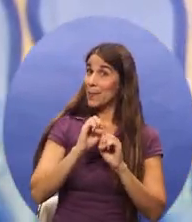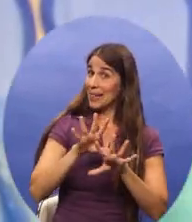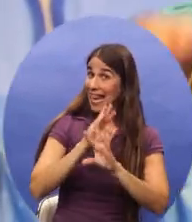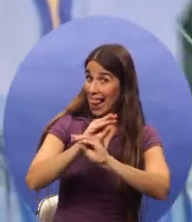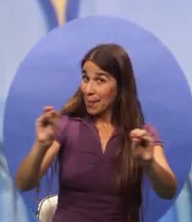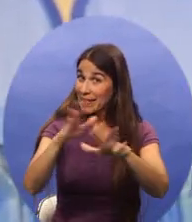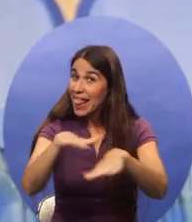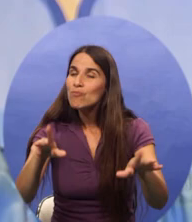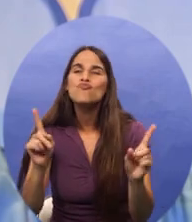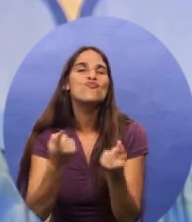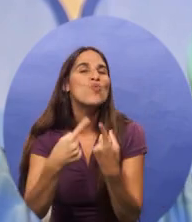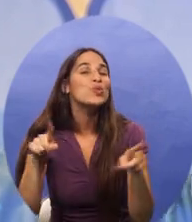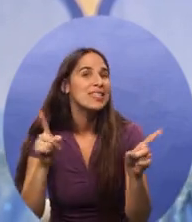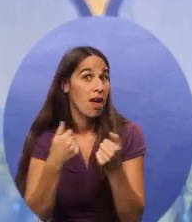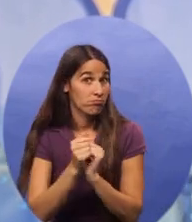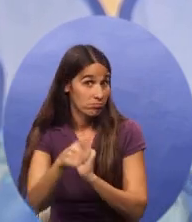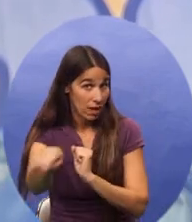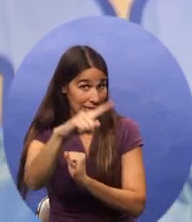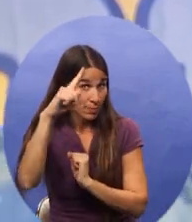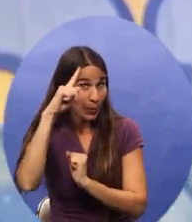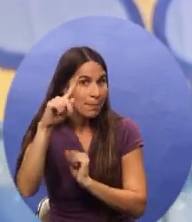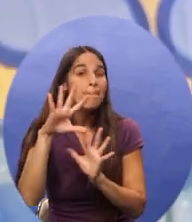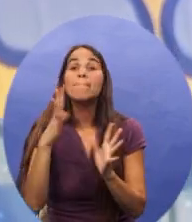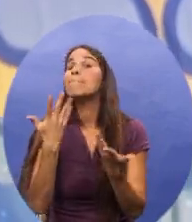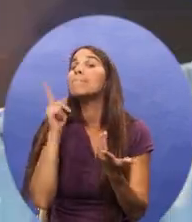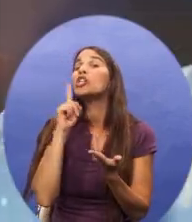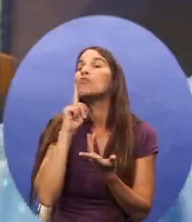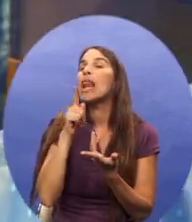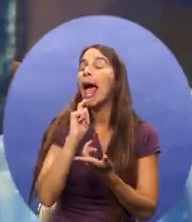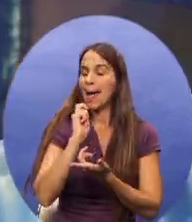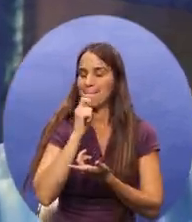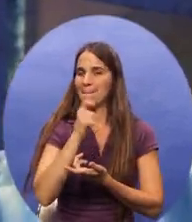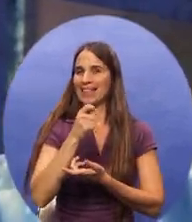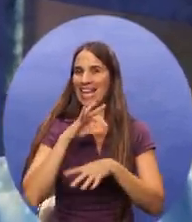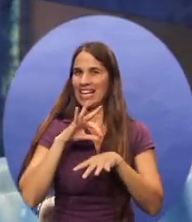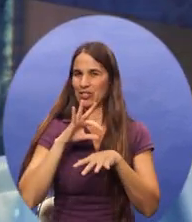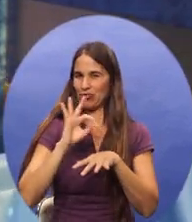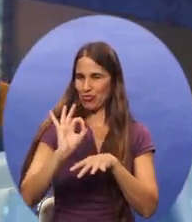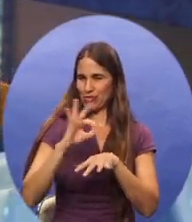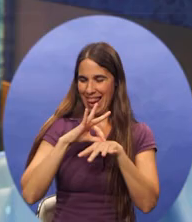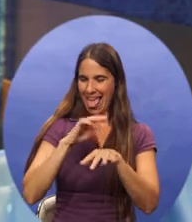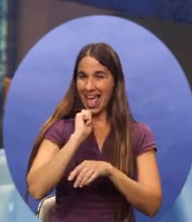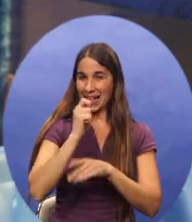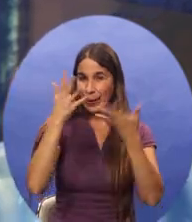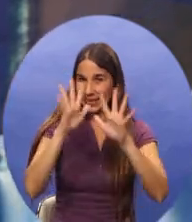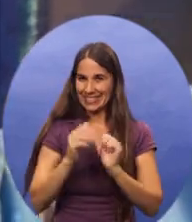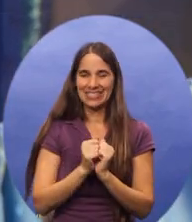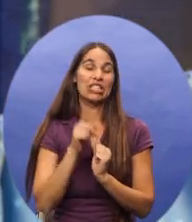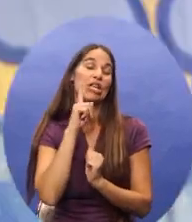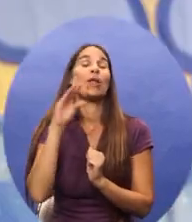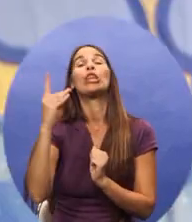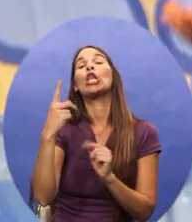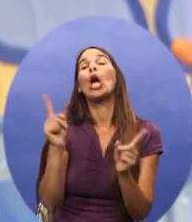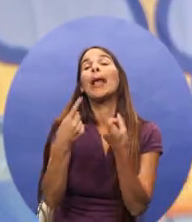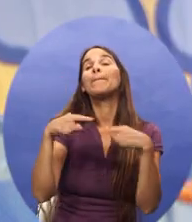אתכם ילדים מוזיקה. ועכשיו שימו לב, אתם יודעים איך קוראים למנחה של התוכנית. איך קוראים למנחה של